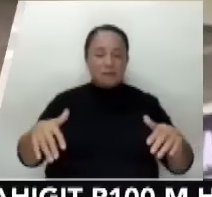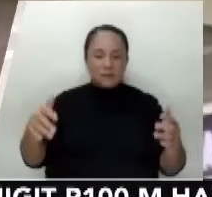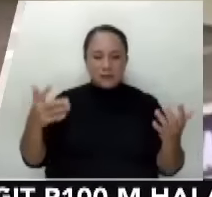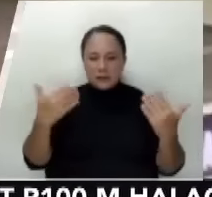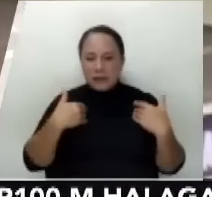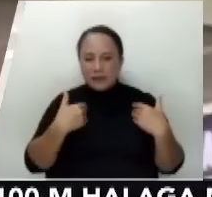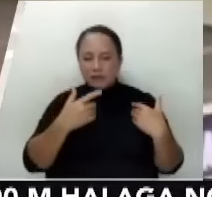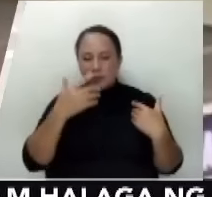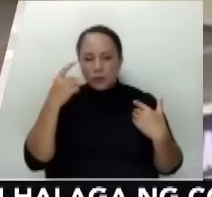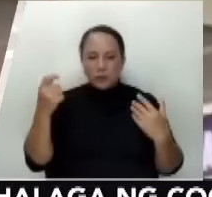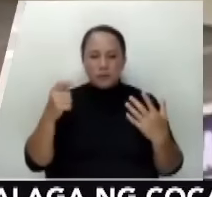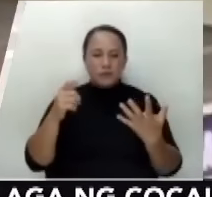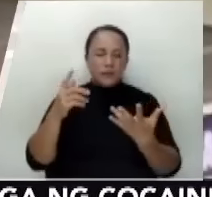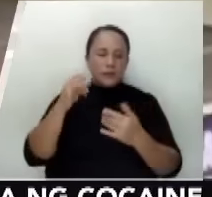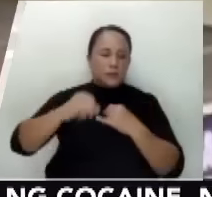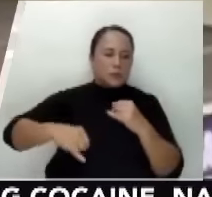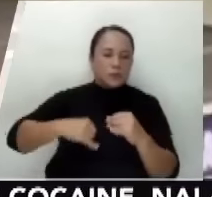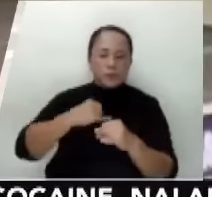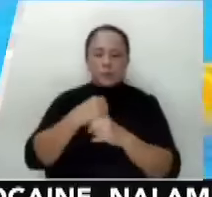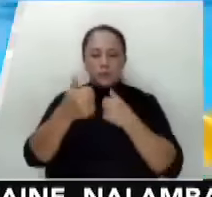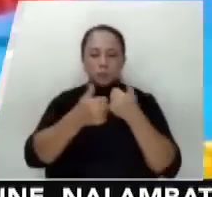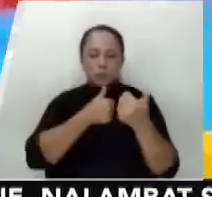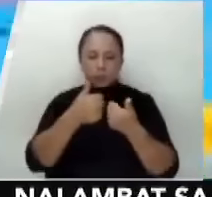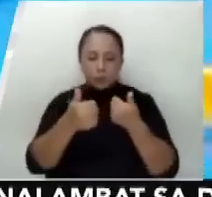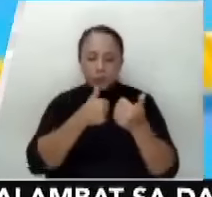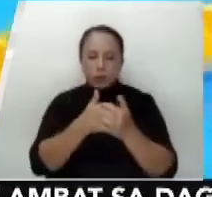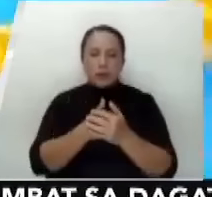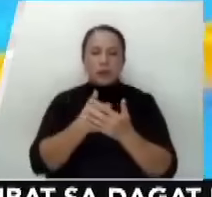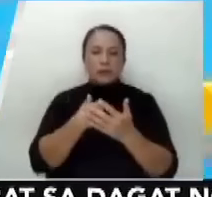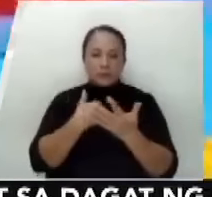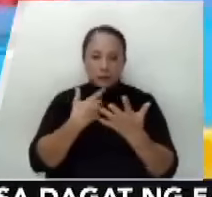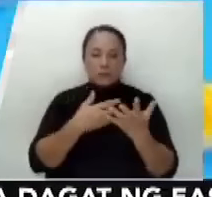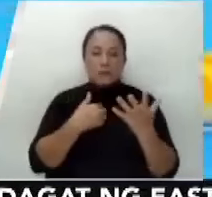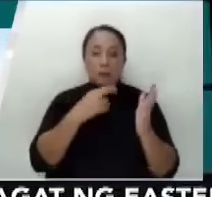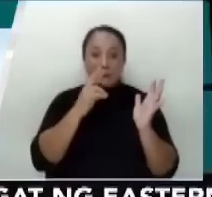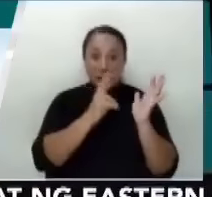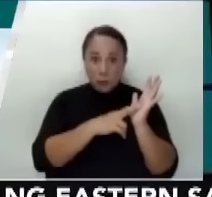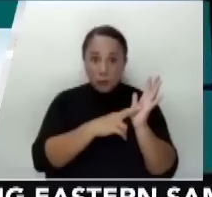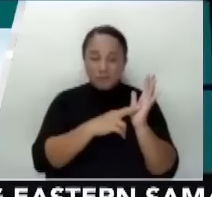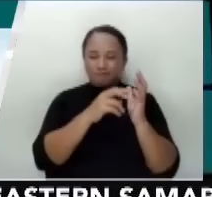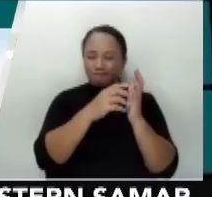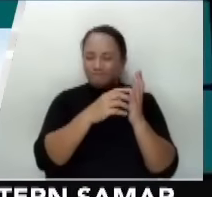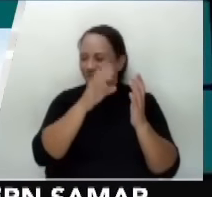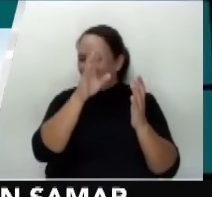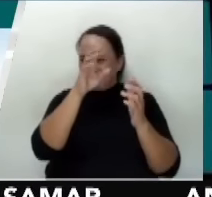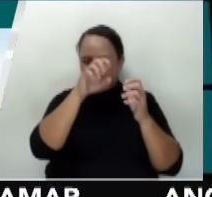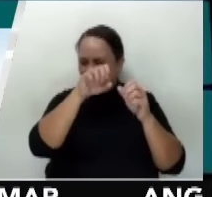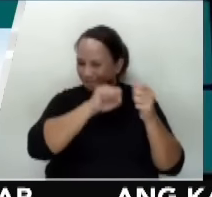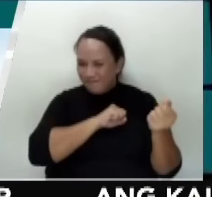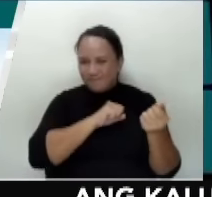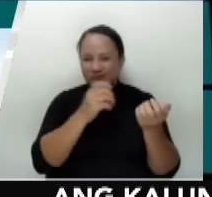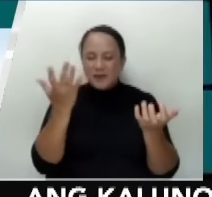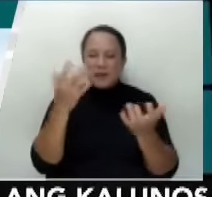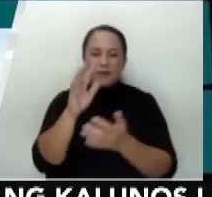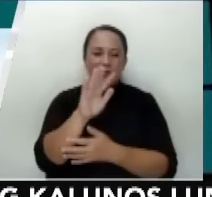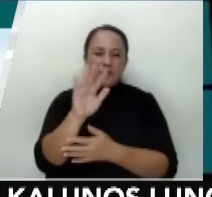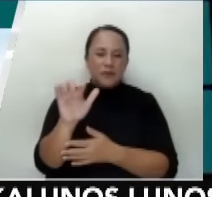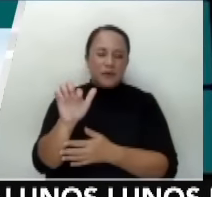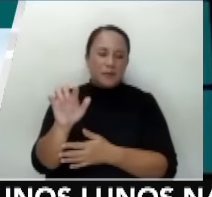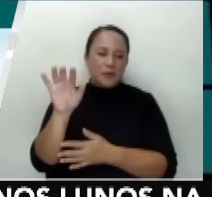nasabing international competition. At nabasag pa ni James Ray ang national at tournament record na